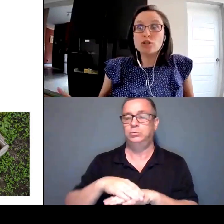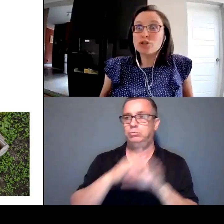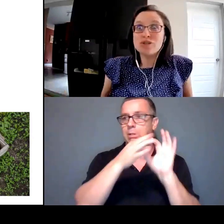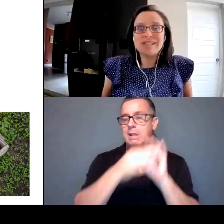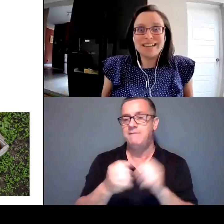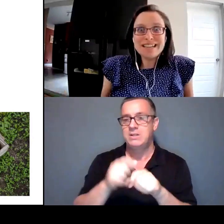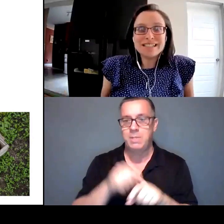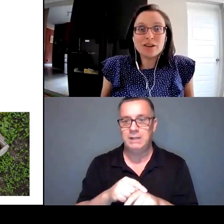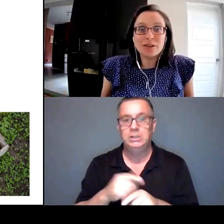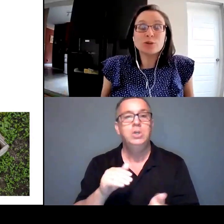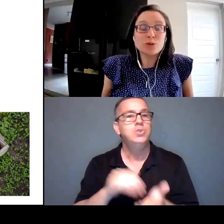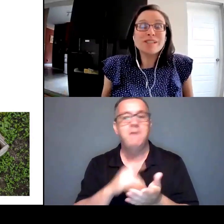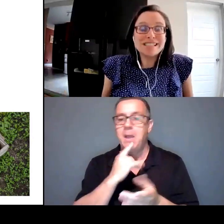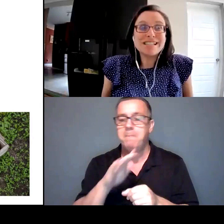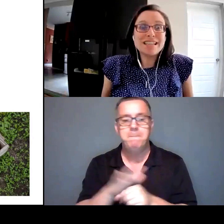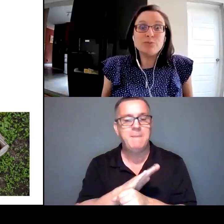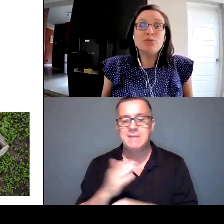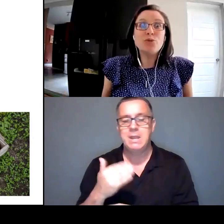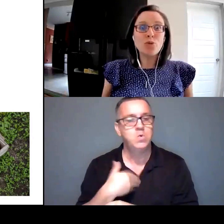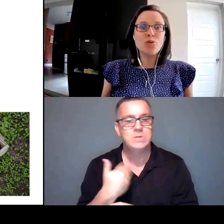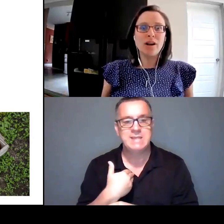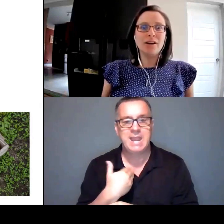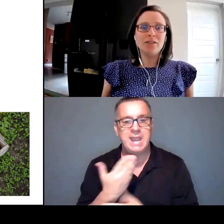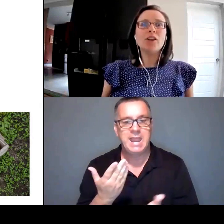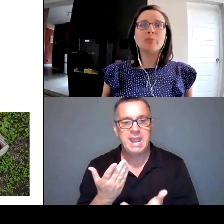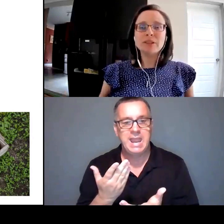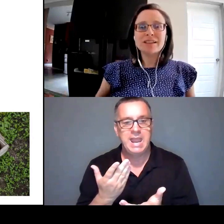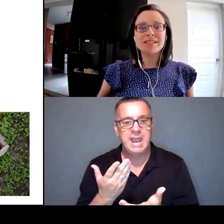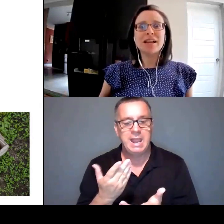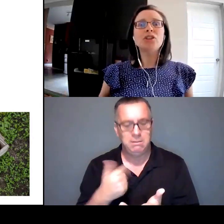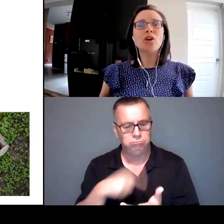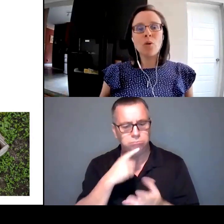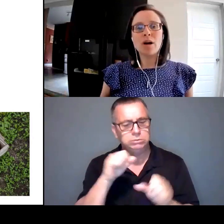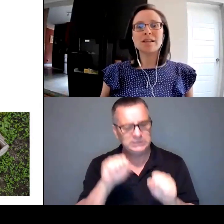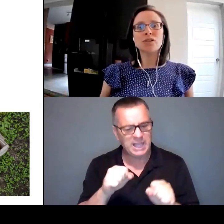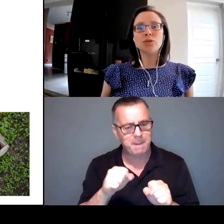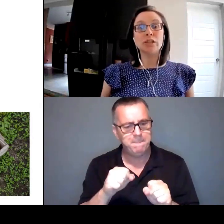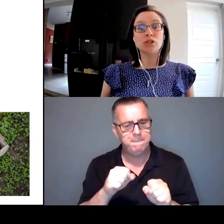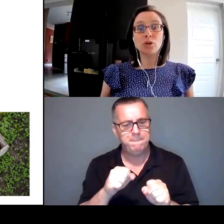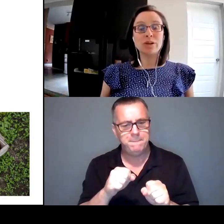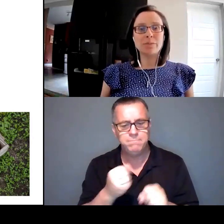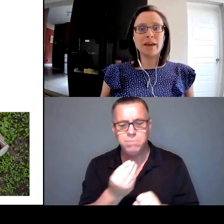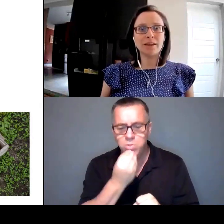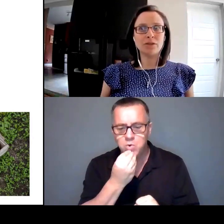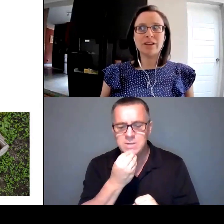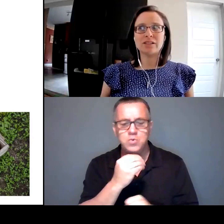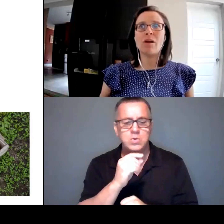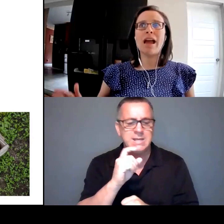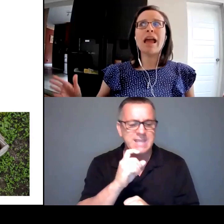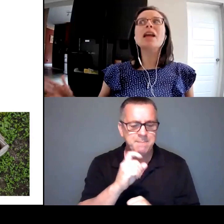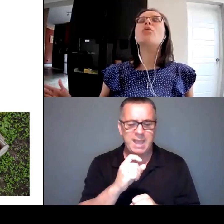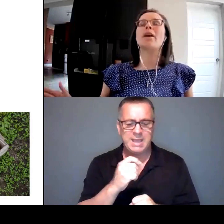qu'on sous-utilise beaucoup notre potentiel de croissance de nourriture au Québec d'une